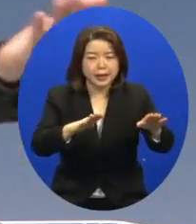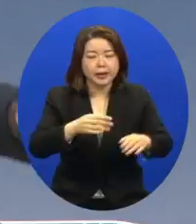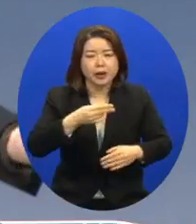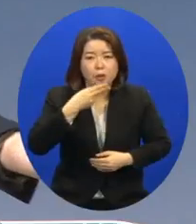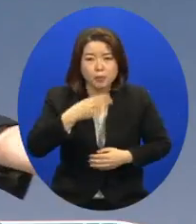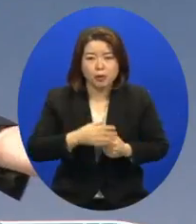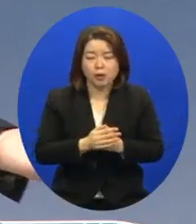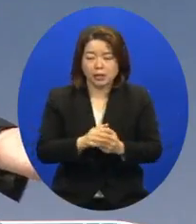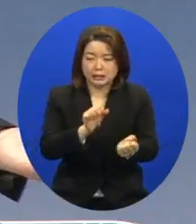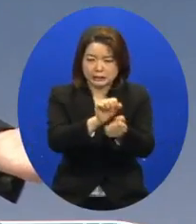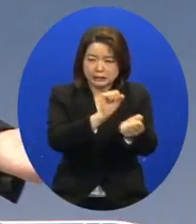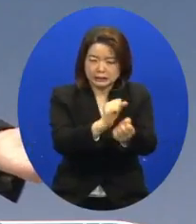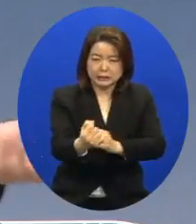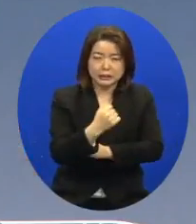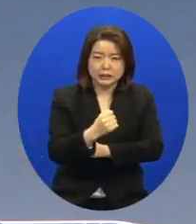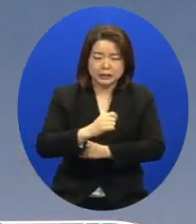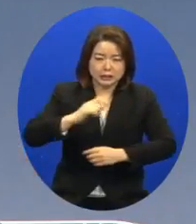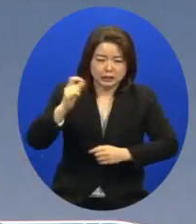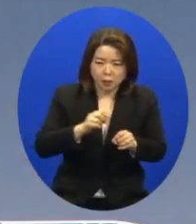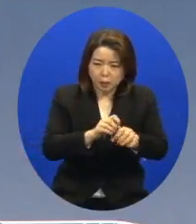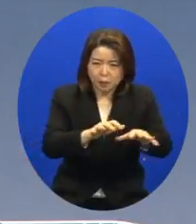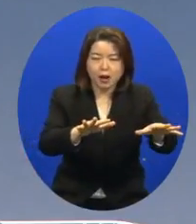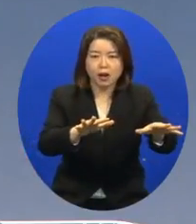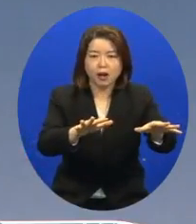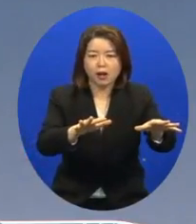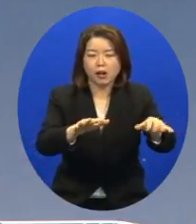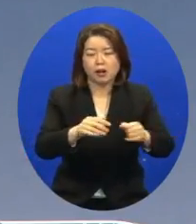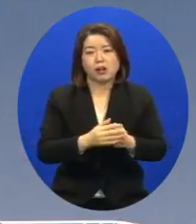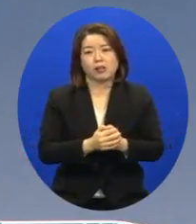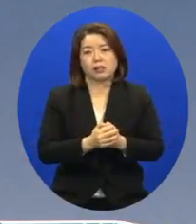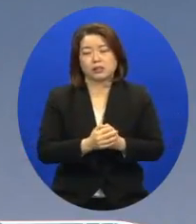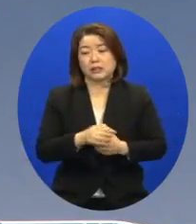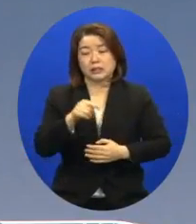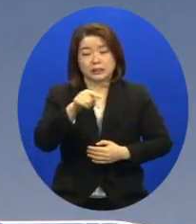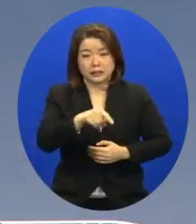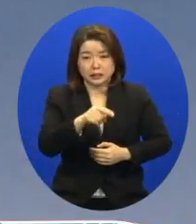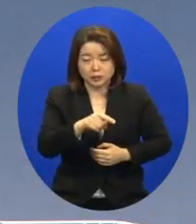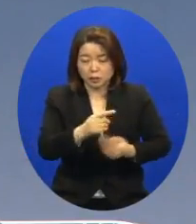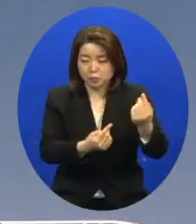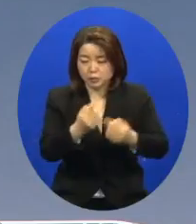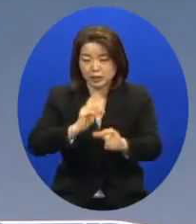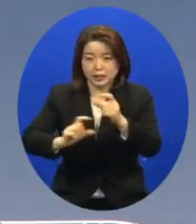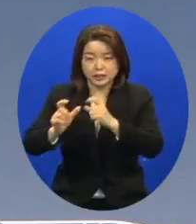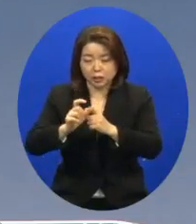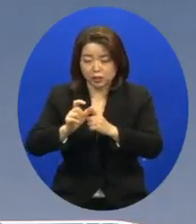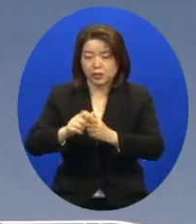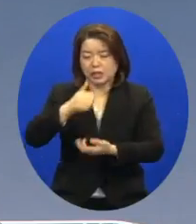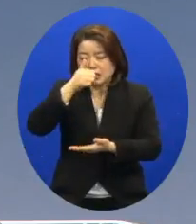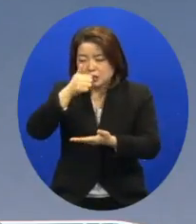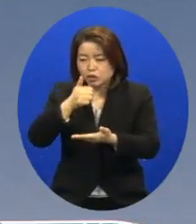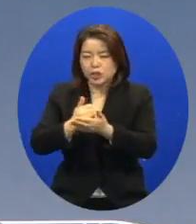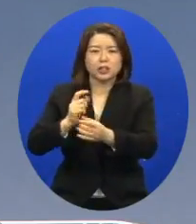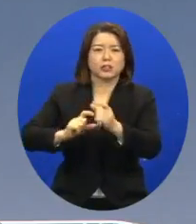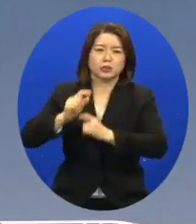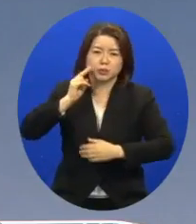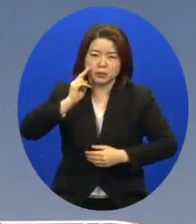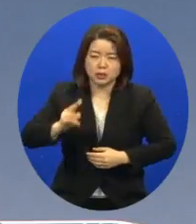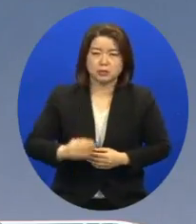전념 명언 너무나 당한 그 죄가 사실 우리에게 있어서 더 심각한 문제입니다